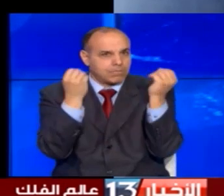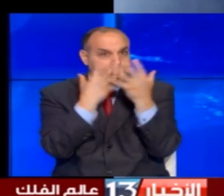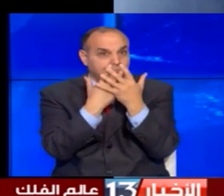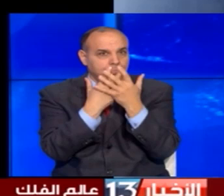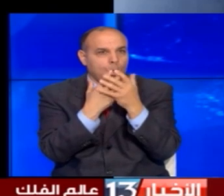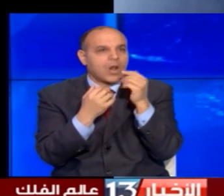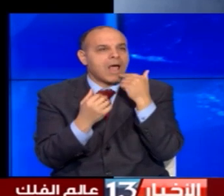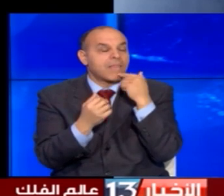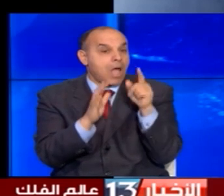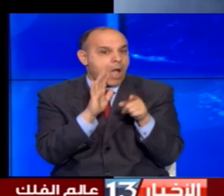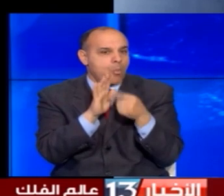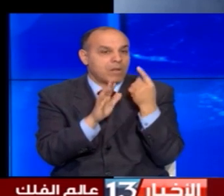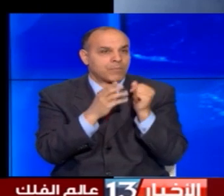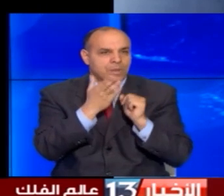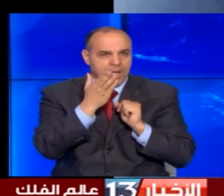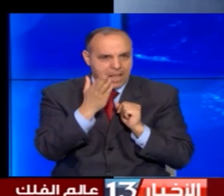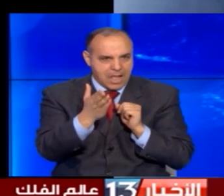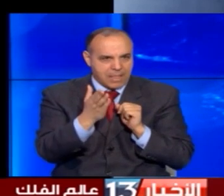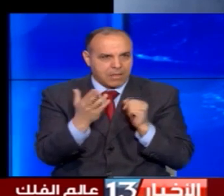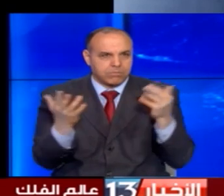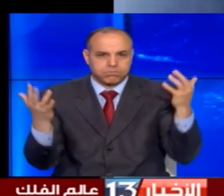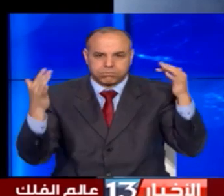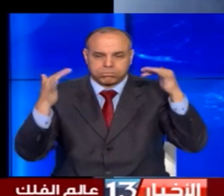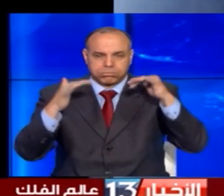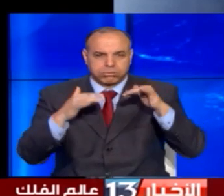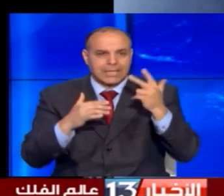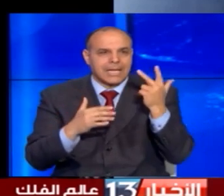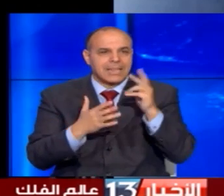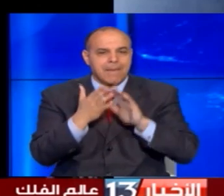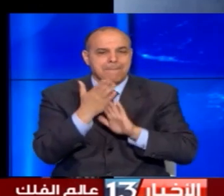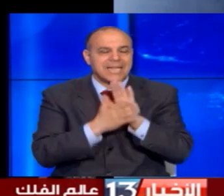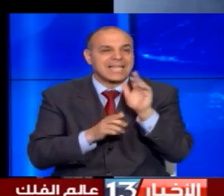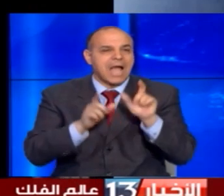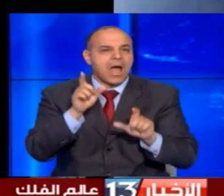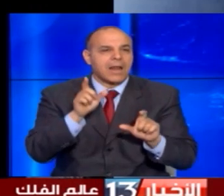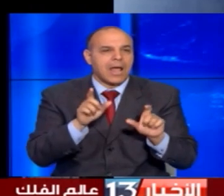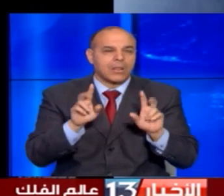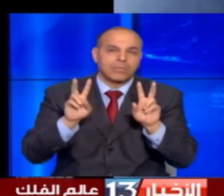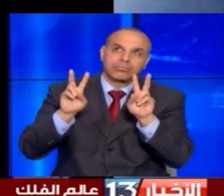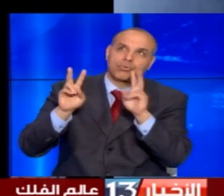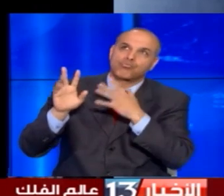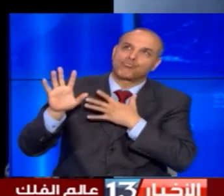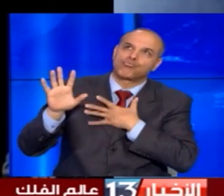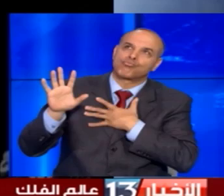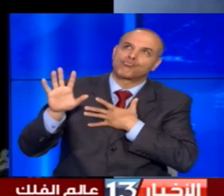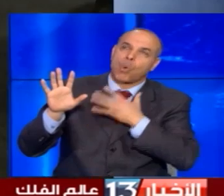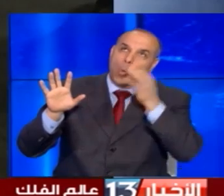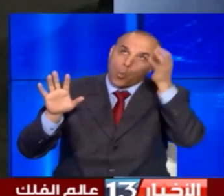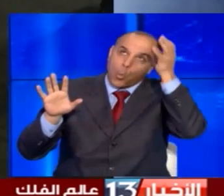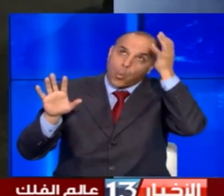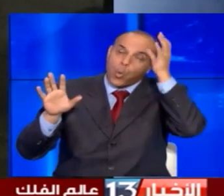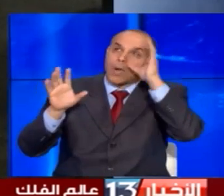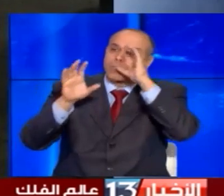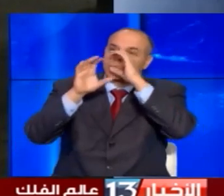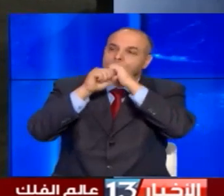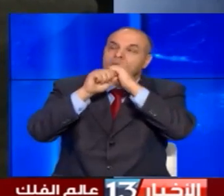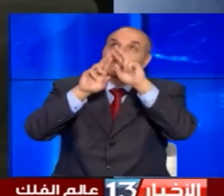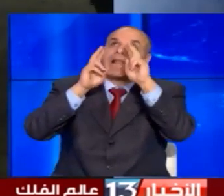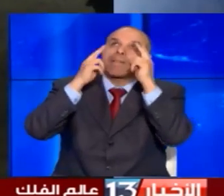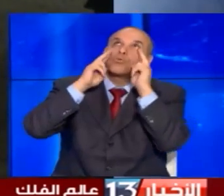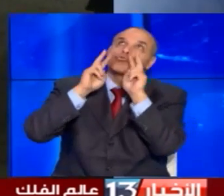فلكي فريد من نوعه استقطب حوالي 3 مليارات من هواة علم الفلك وأسراره من دول